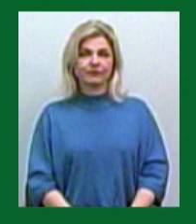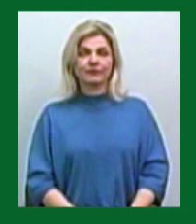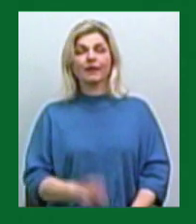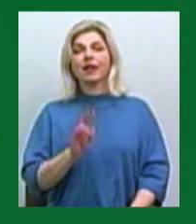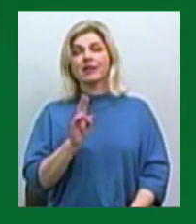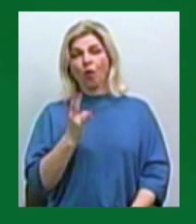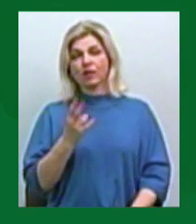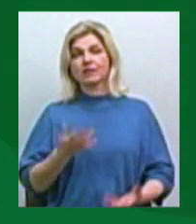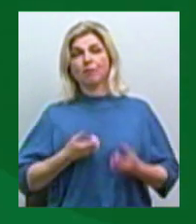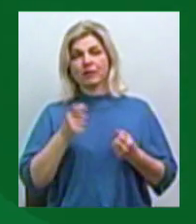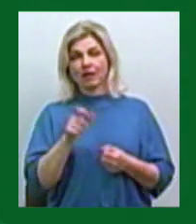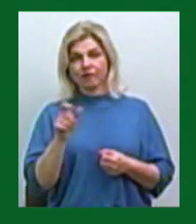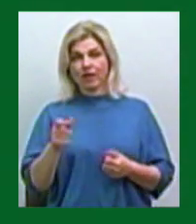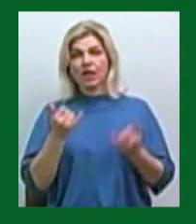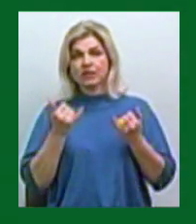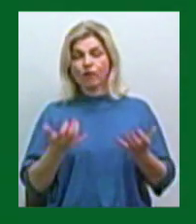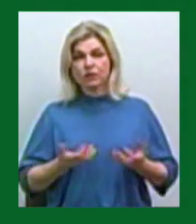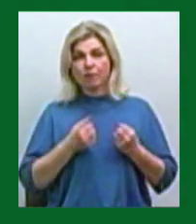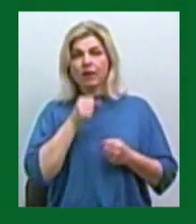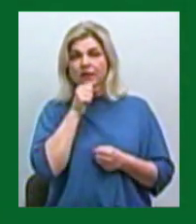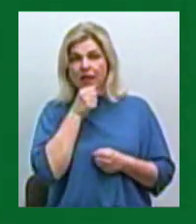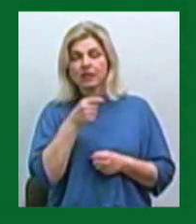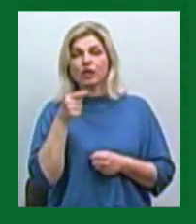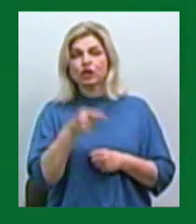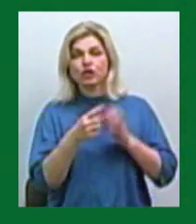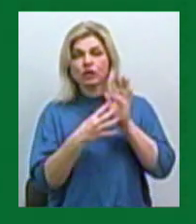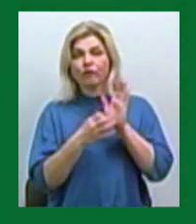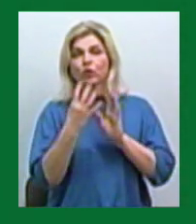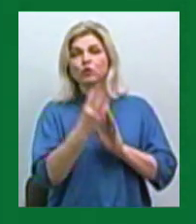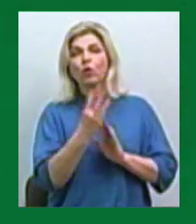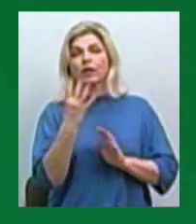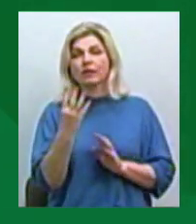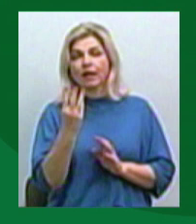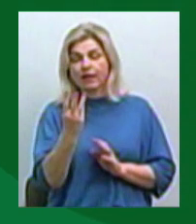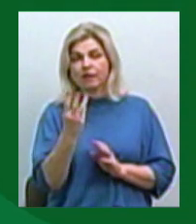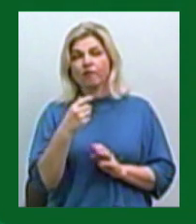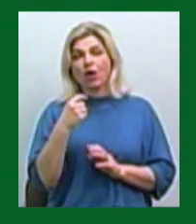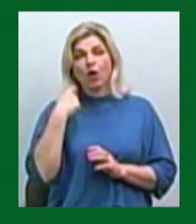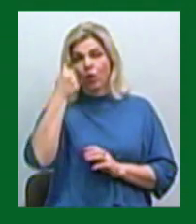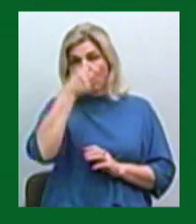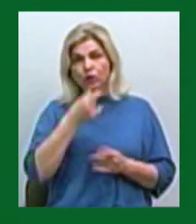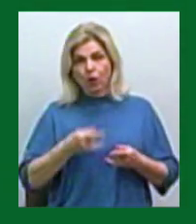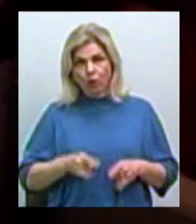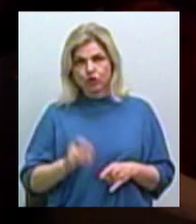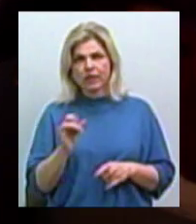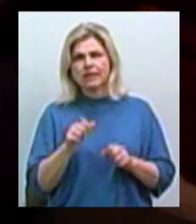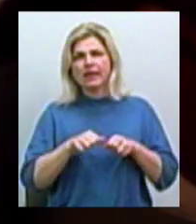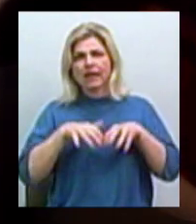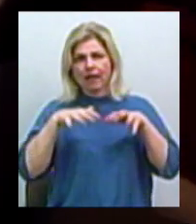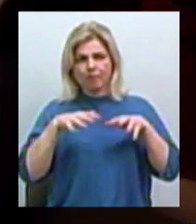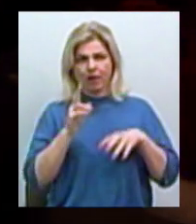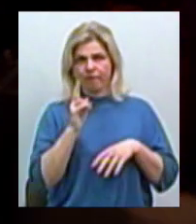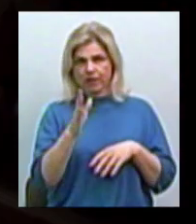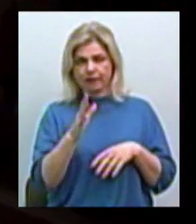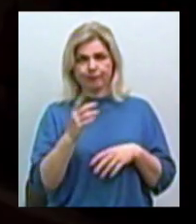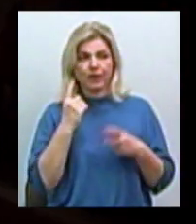Миколаївські рятувальники сьогодні врятували дідуся 1943 року народження із задимленої квартири. Інформація